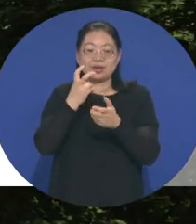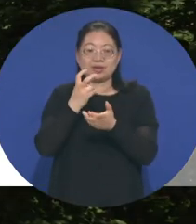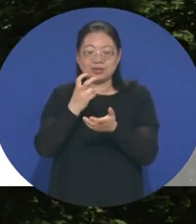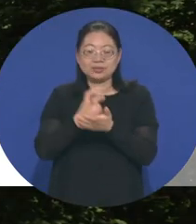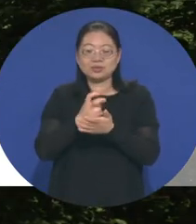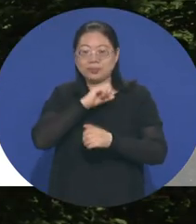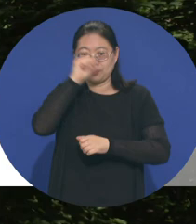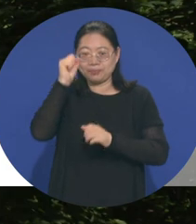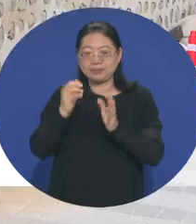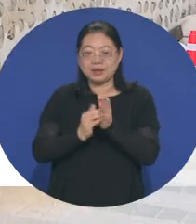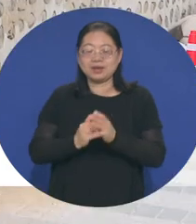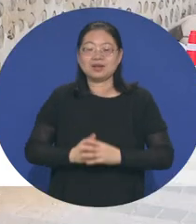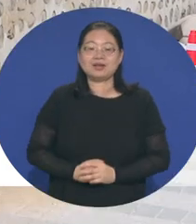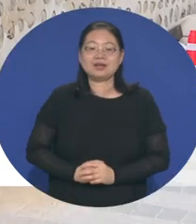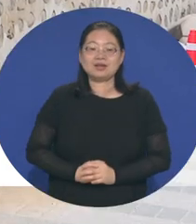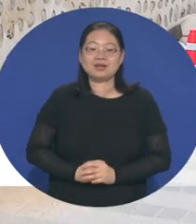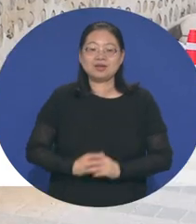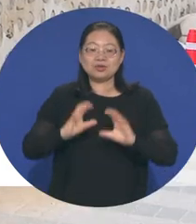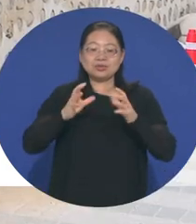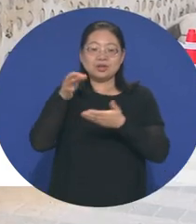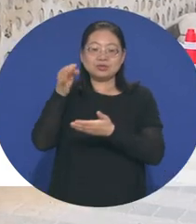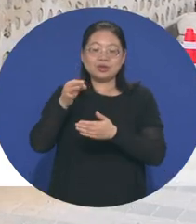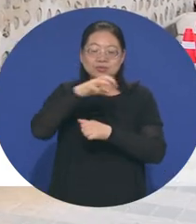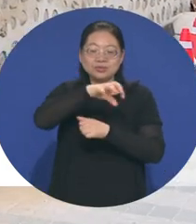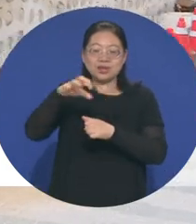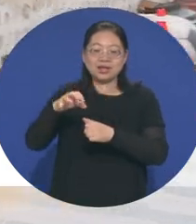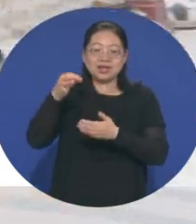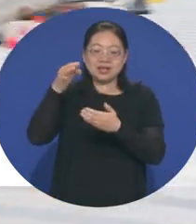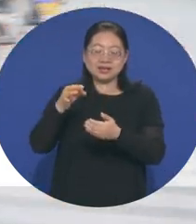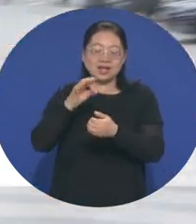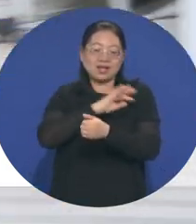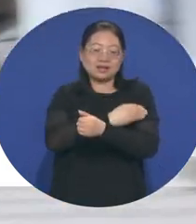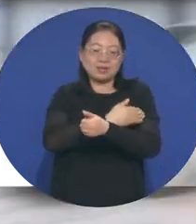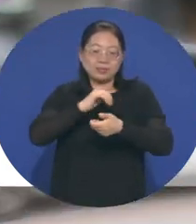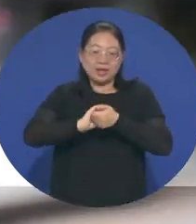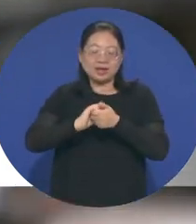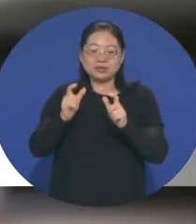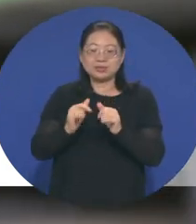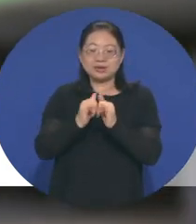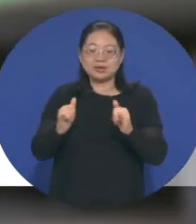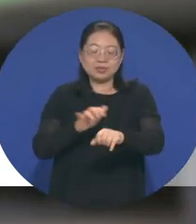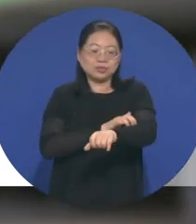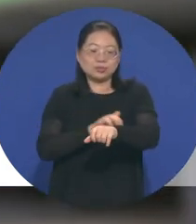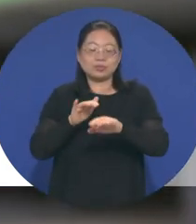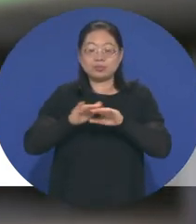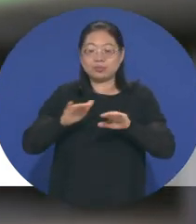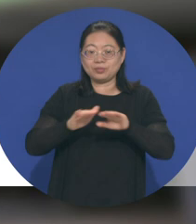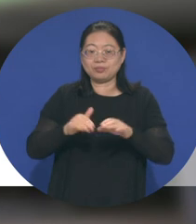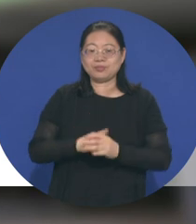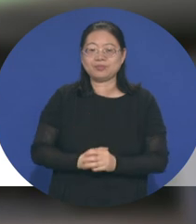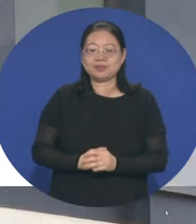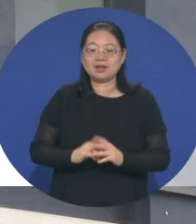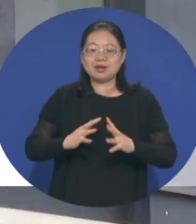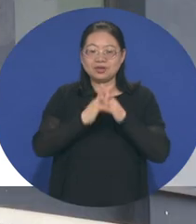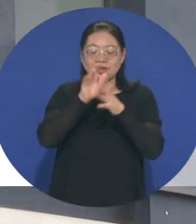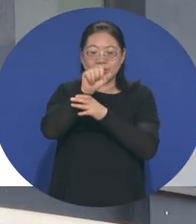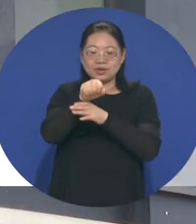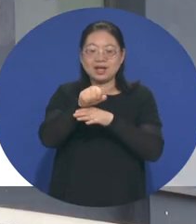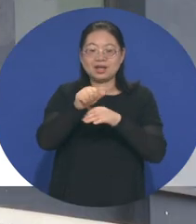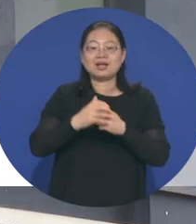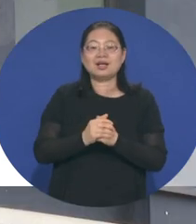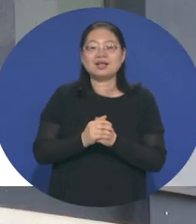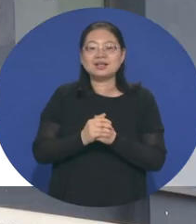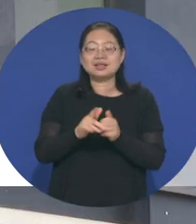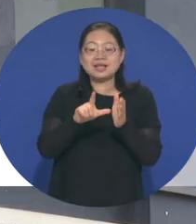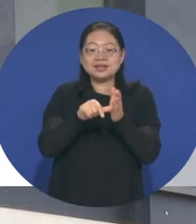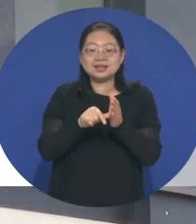가결됐습니다. 이에 따라 국가유산 주변 재산권 행사에 제한을 받았던 도민들의 불편이 해소되고 건축 허가 기간이 석 달에서